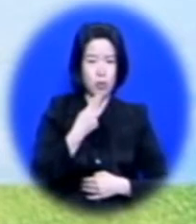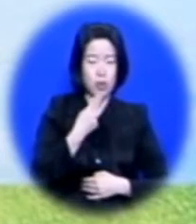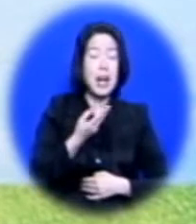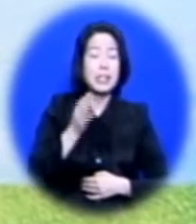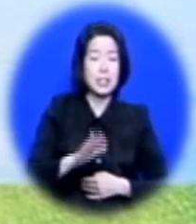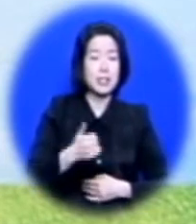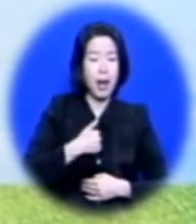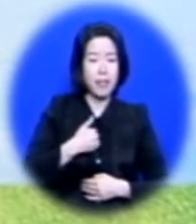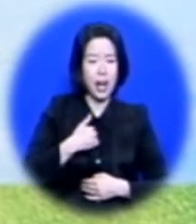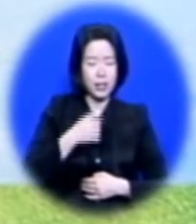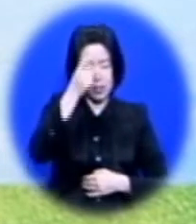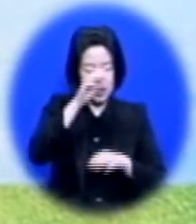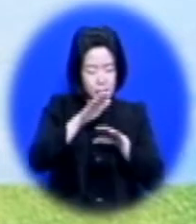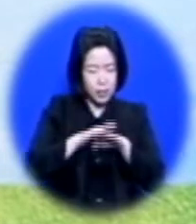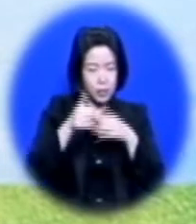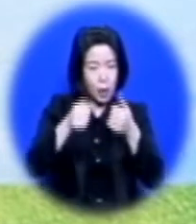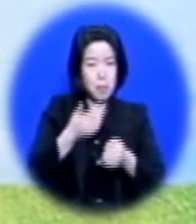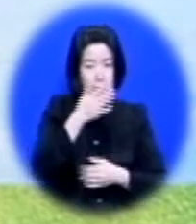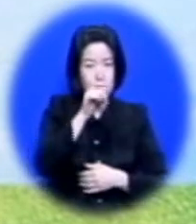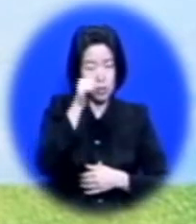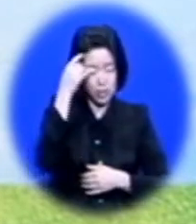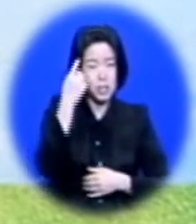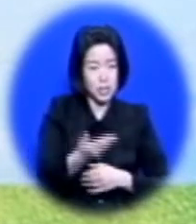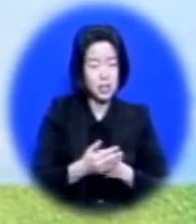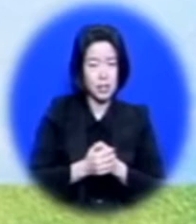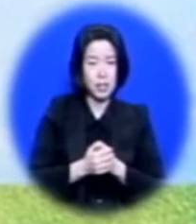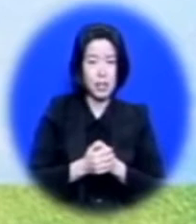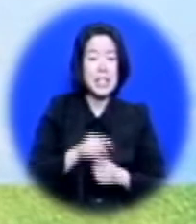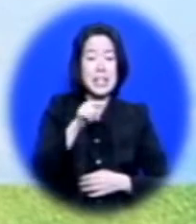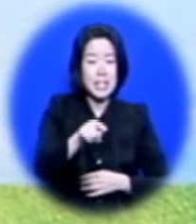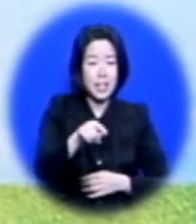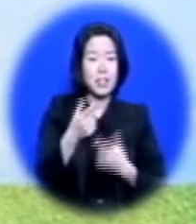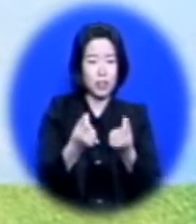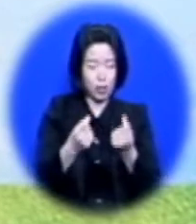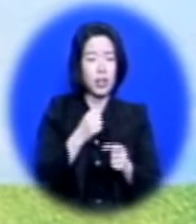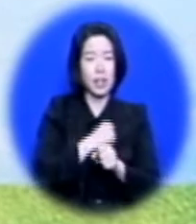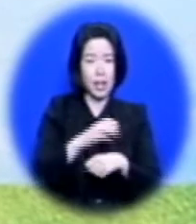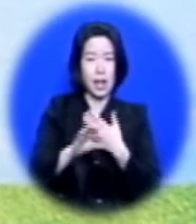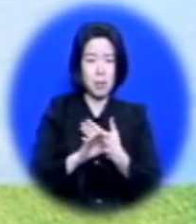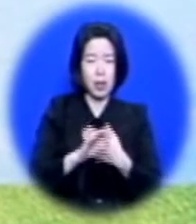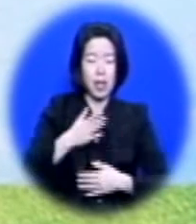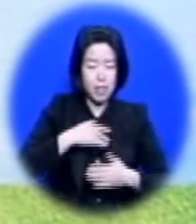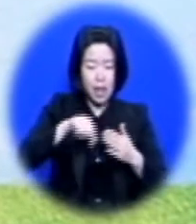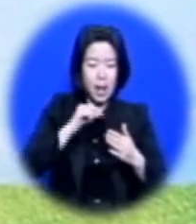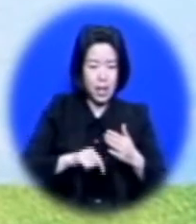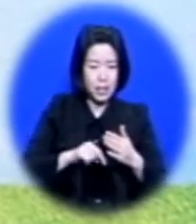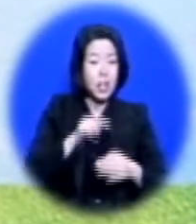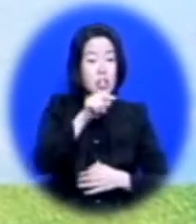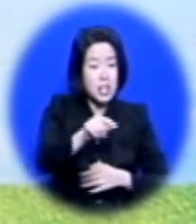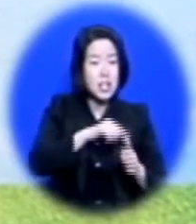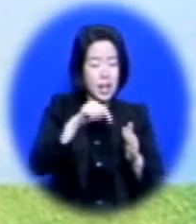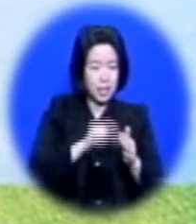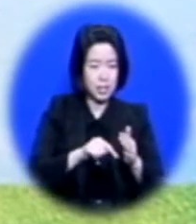그렇지만 말을 겨우 할 수는 있지 않니 너가 그렇게 하면 내 안에서 그리고 너를 통해서 일은